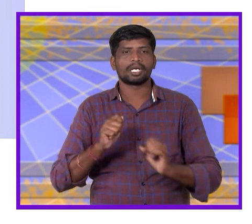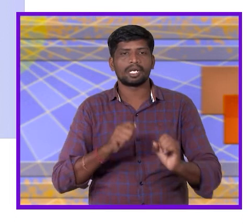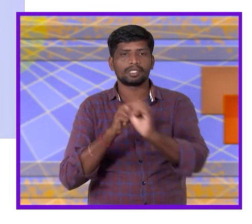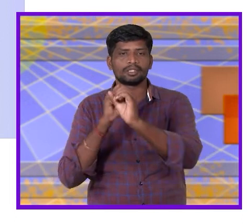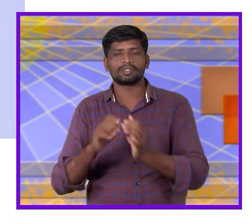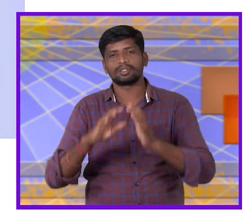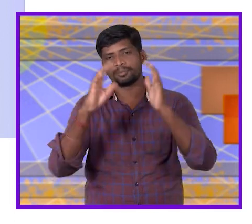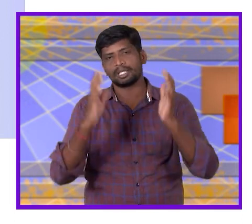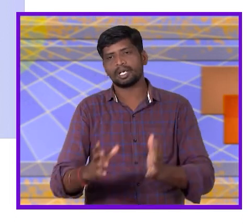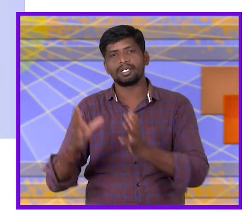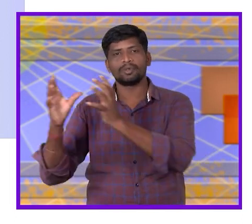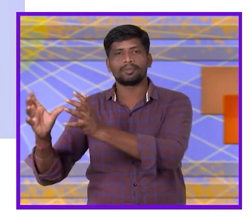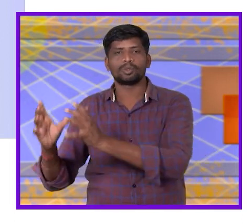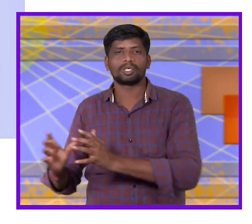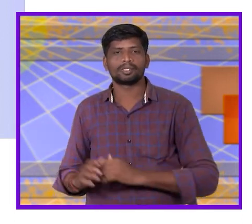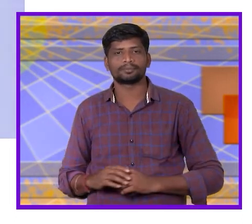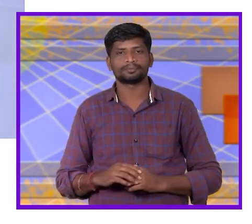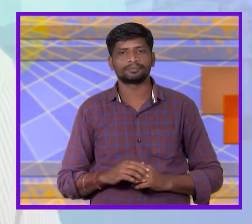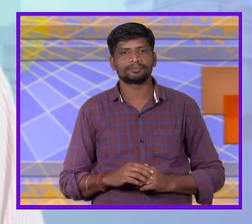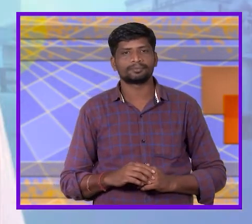சிற்பங்களாக இங்கே நிறுவி வைத்திருக்கிறார்கள்.